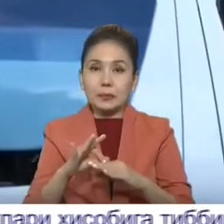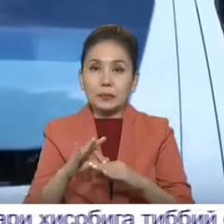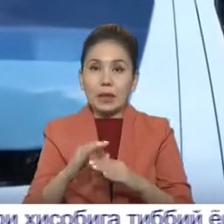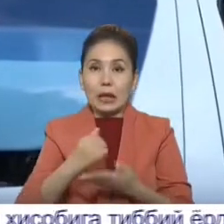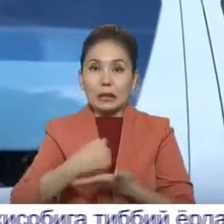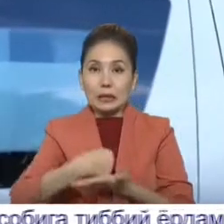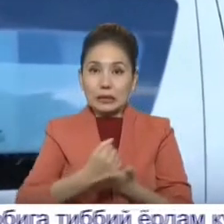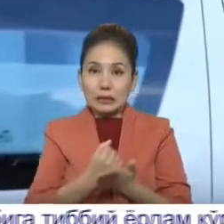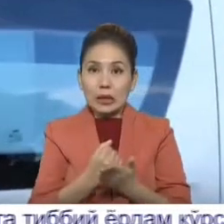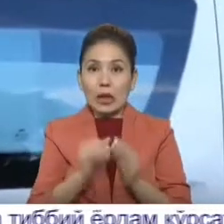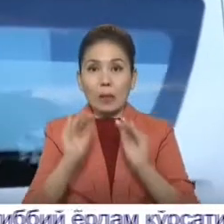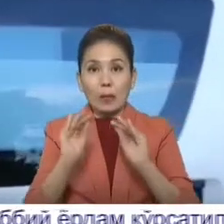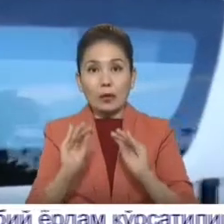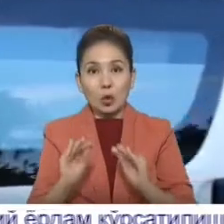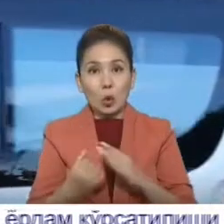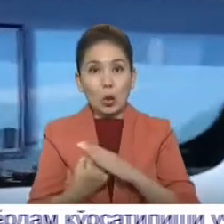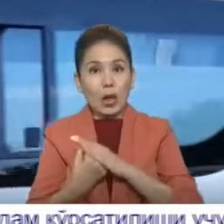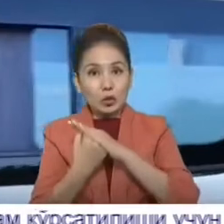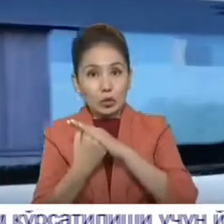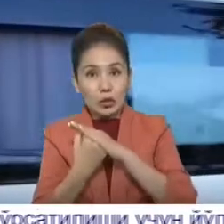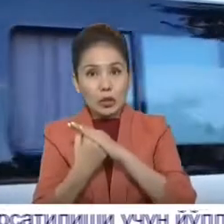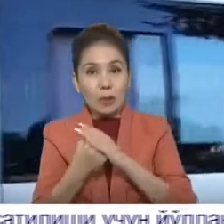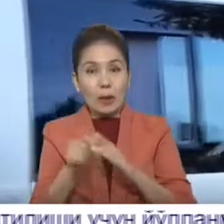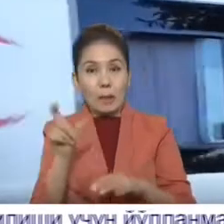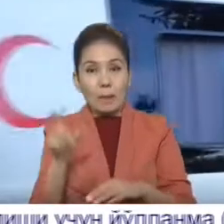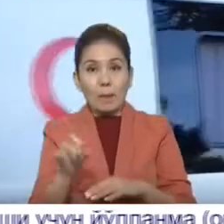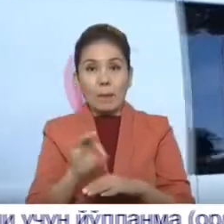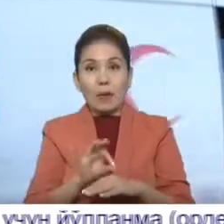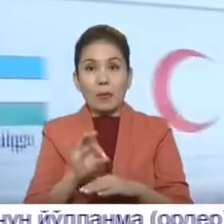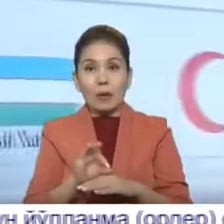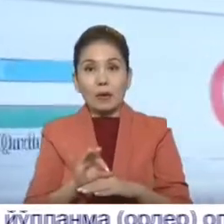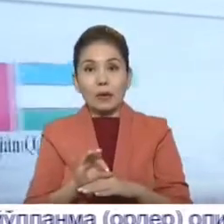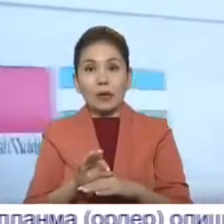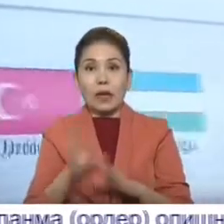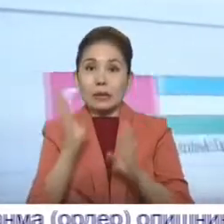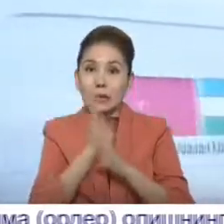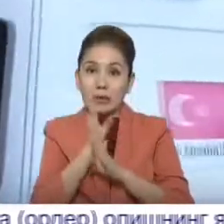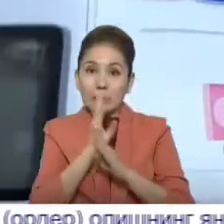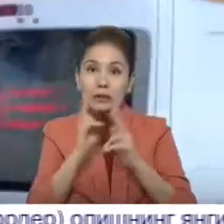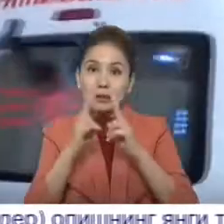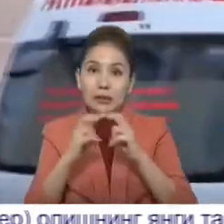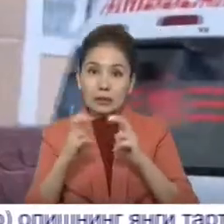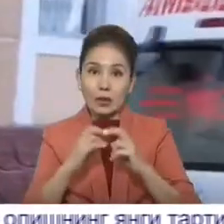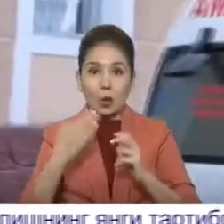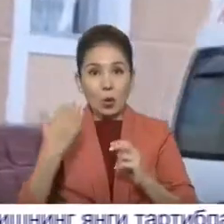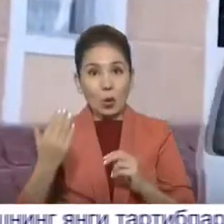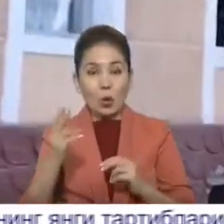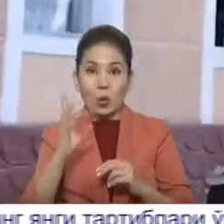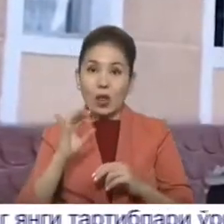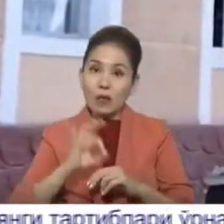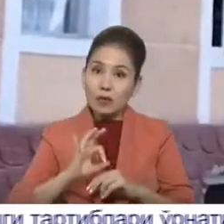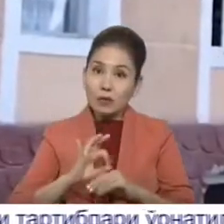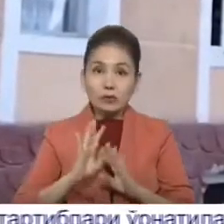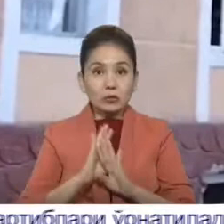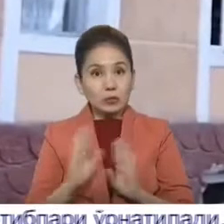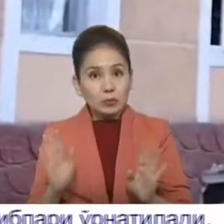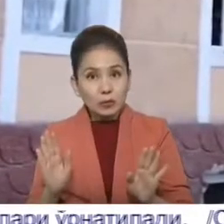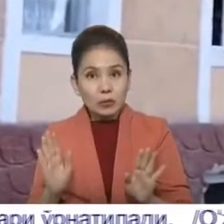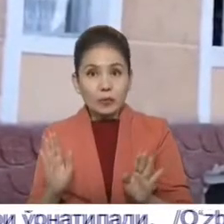tasdiqlangan protokolga asoslanib, bemorni demak taqdirini aniqlashadi. Yoki u koronavirus yoki boshqa